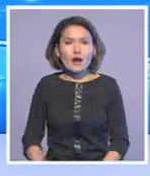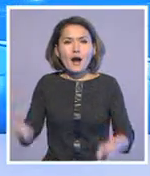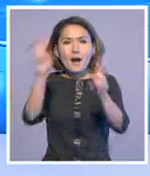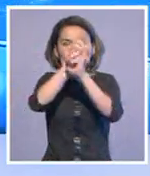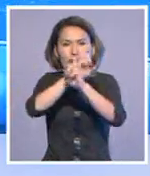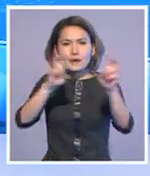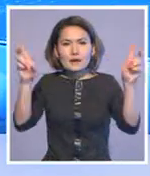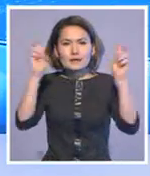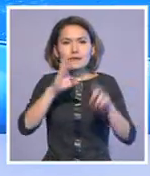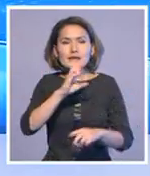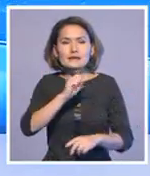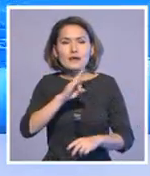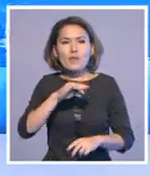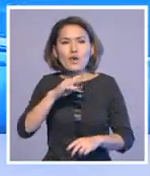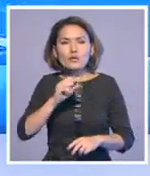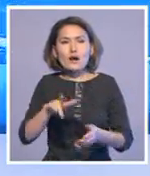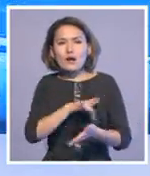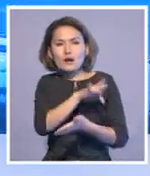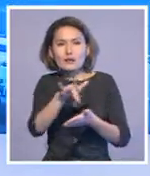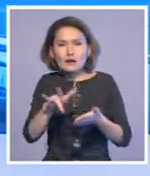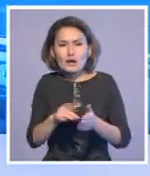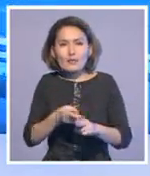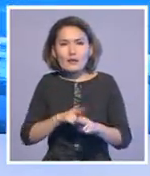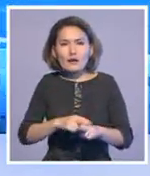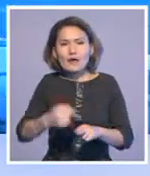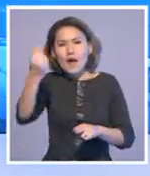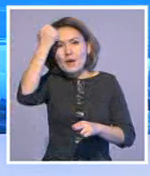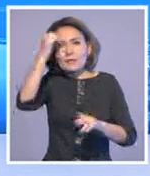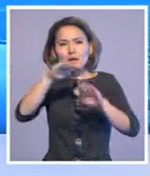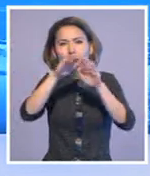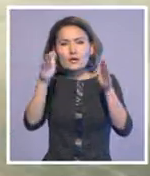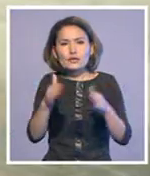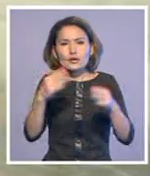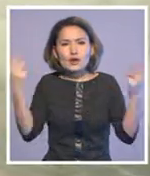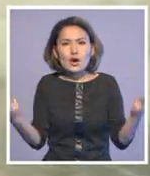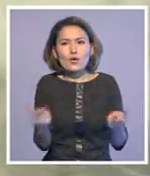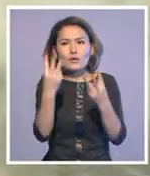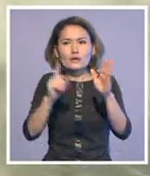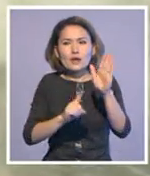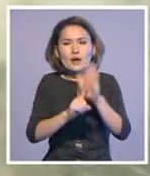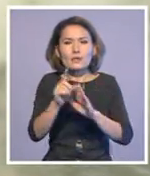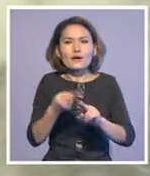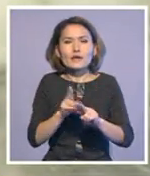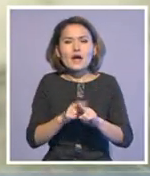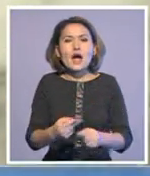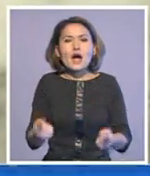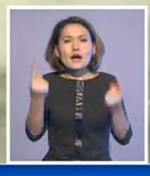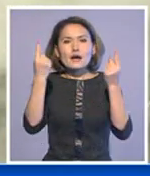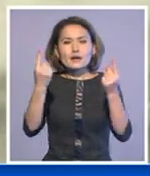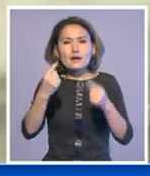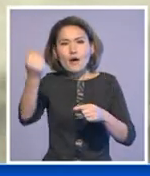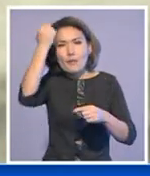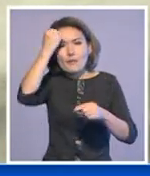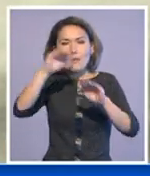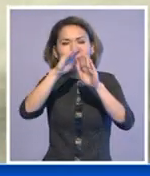Бразилияның Сан-Паулу қаласында Латын Америкасының мемориалдық кешені отқа оранды. 1989 жылы ашылған ірі мәдени орталықта бір